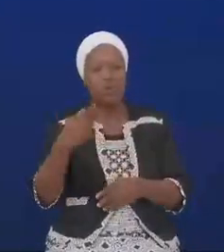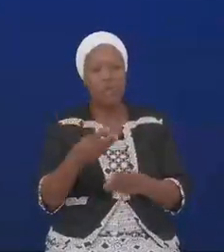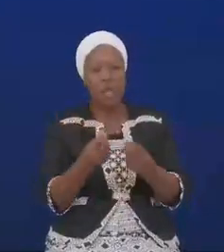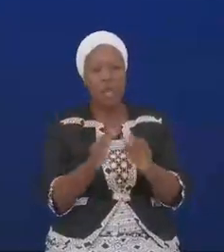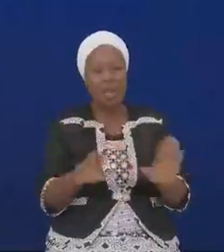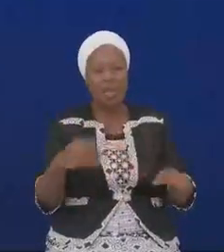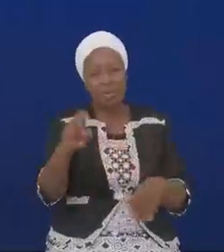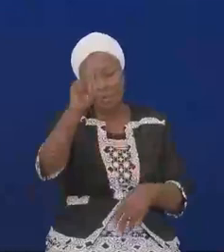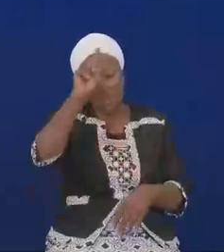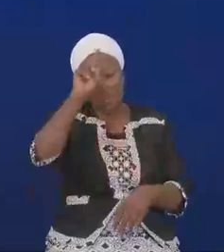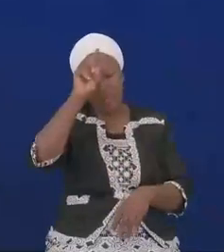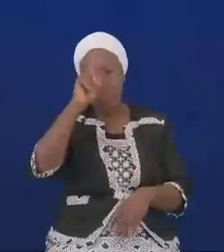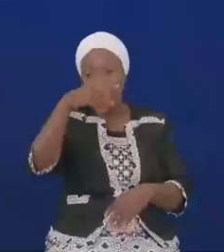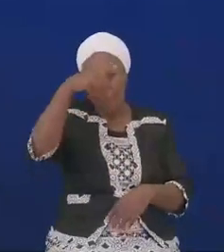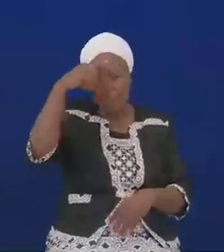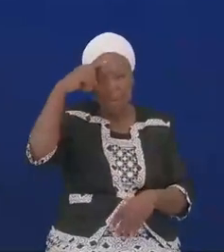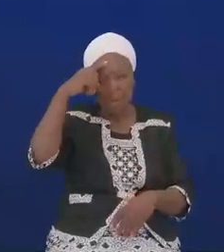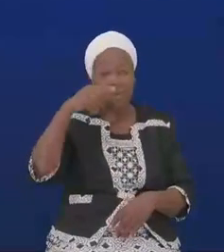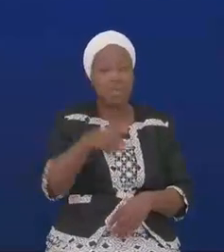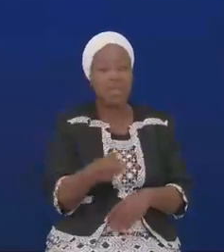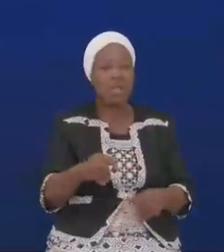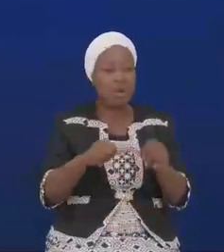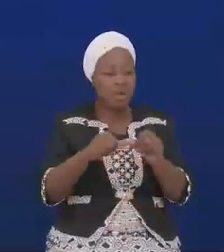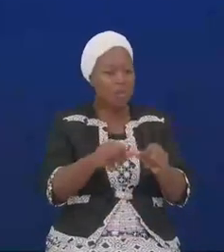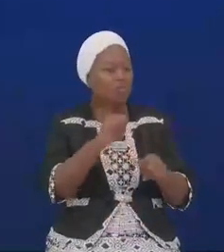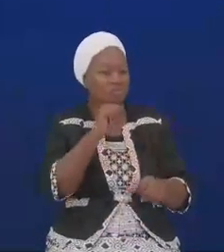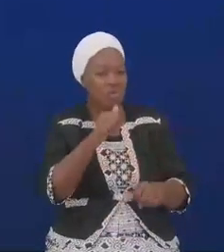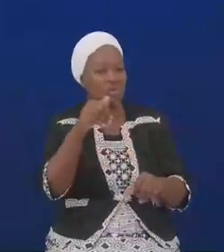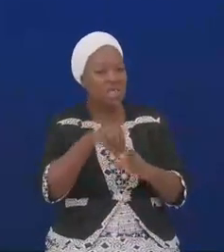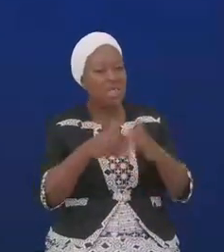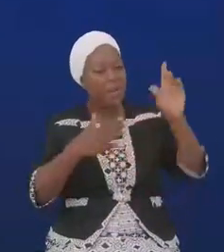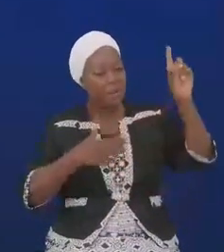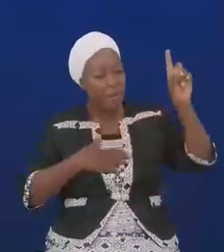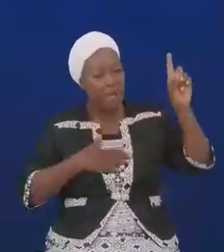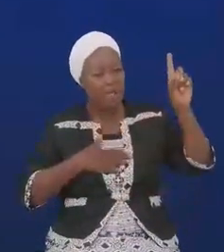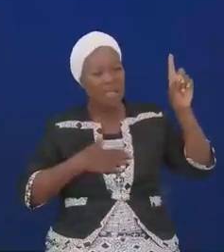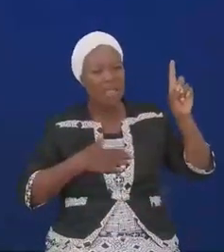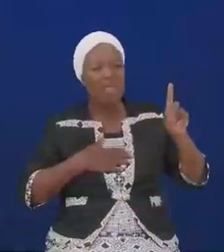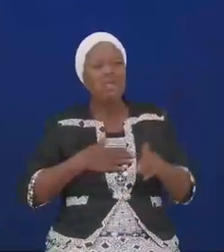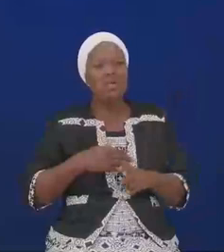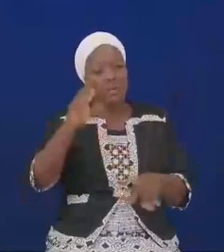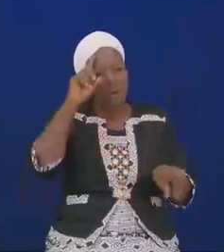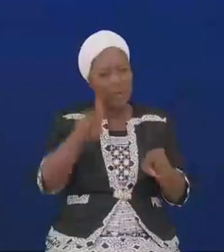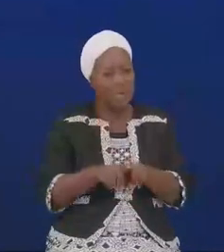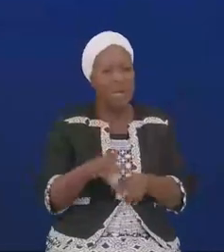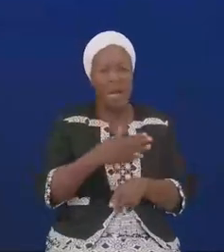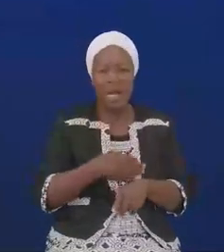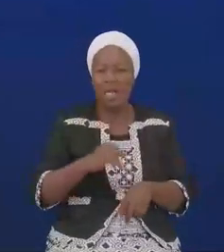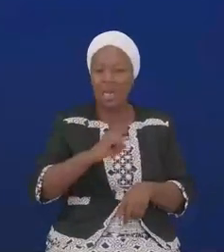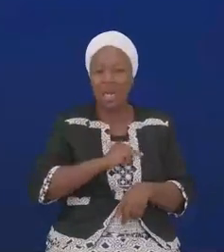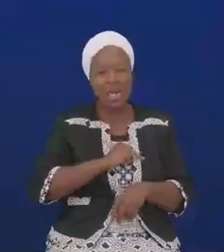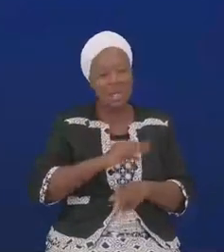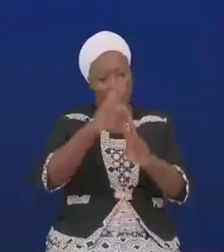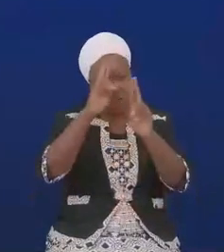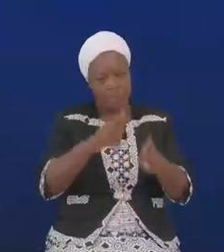d'Égypte. Car ils n'ont pas persévéré dans mon alliance, et moi aussi je ne me